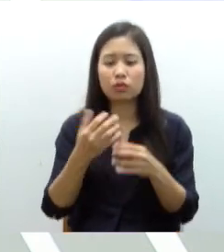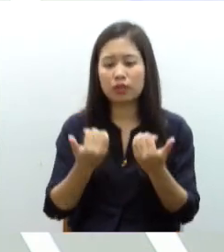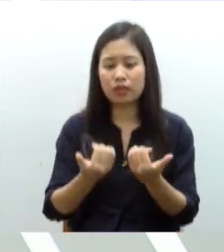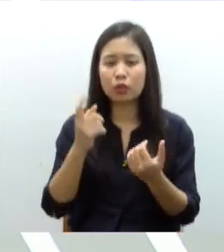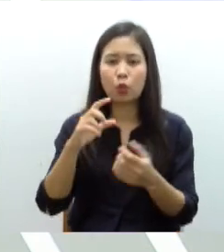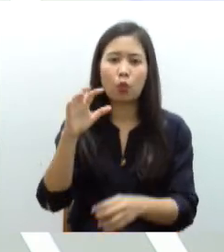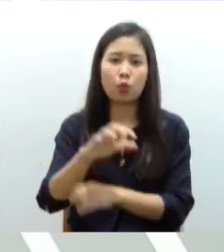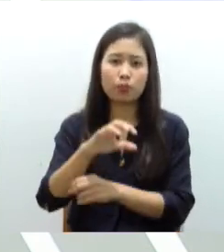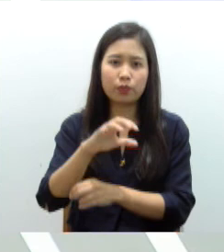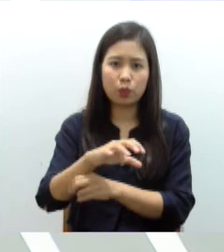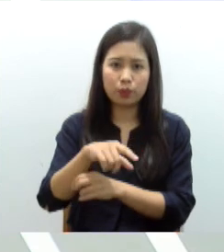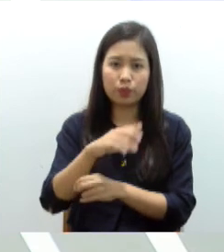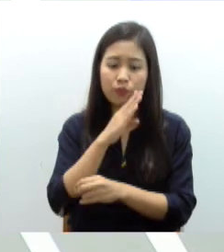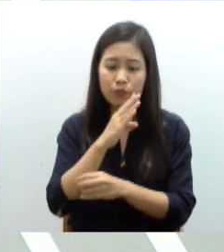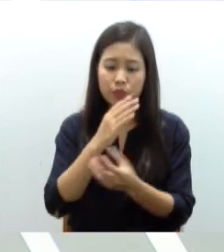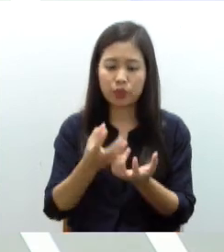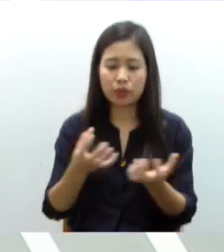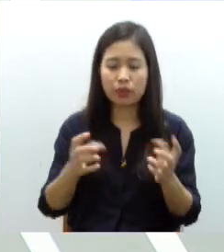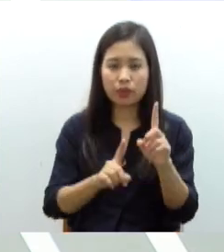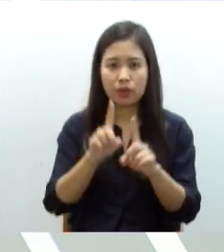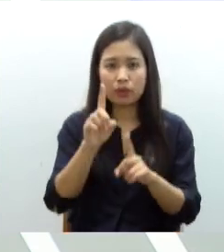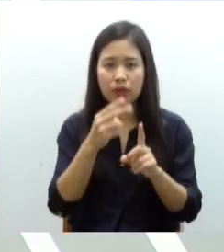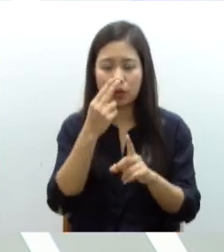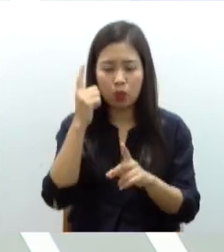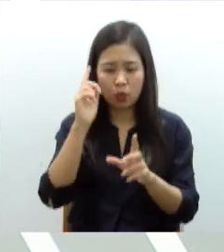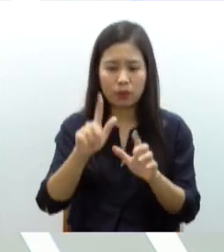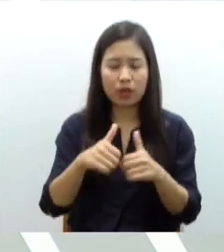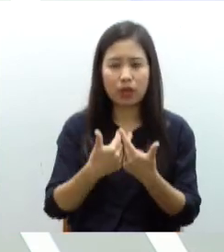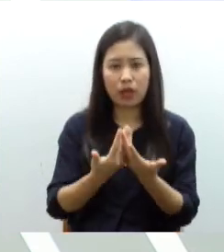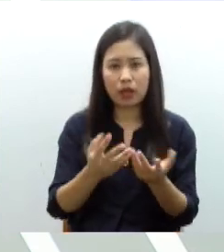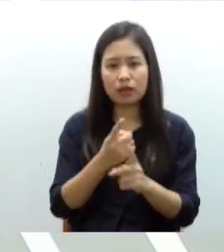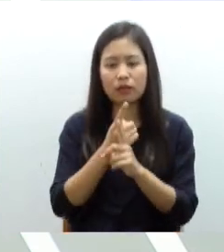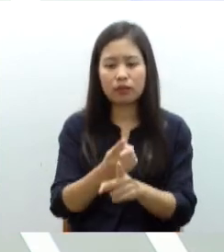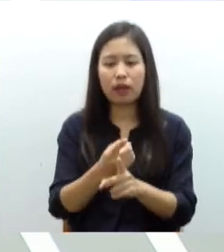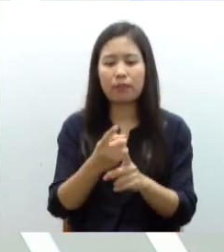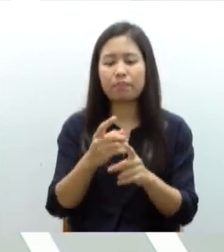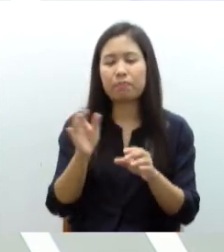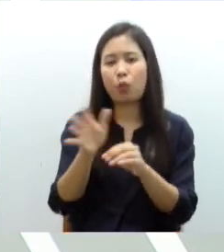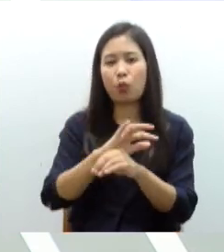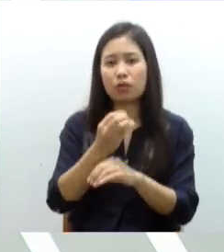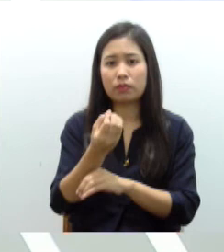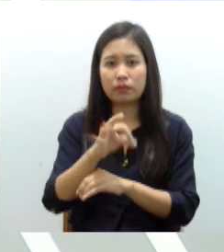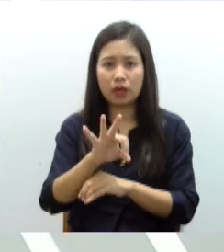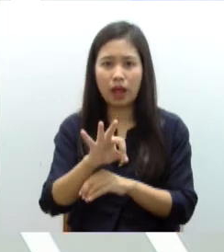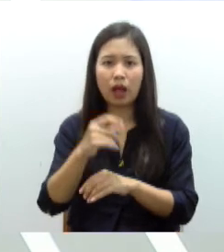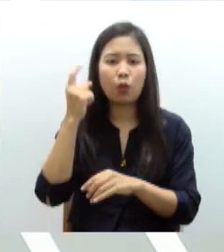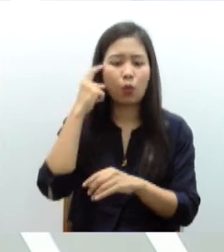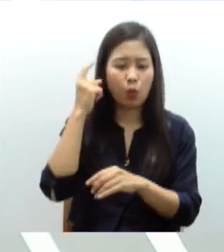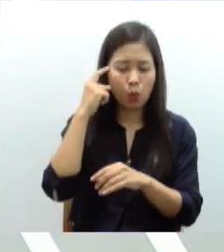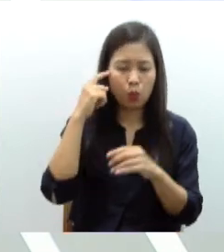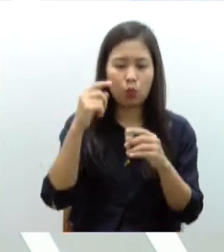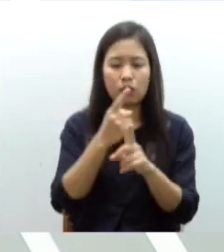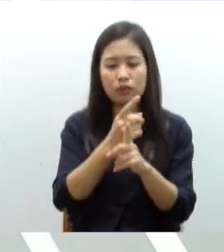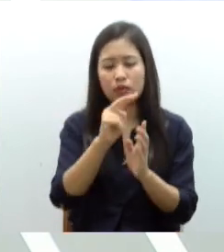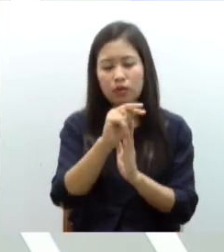องมีโซเชียลดิสเทนซิ่งอะไรพวกนี้ถ้าไม่ทำแล้วผิดกฎหมายก็คือมันเป็นมาตรการป้องกันนะครับมาจับกลุ่มกินเหล้าเกินสี่ทุ่มอะไรทำไมมันผิดกฎหมายทั้ง